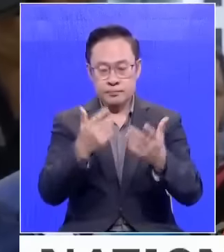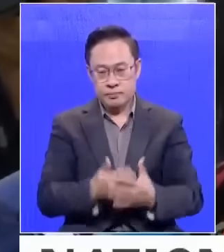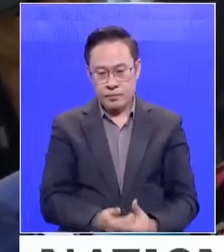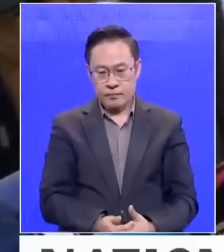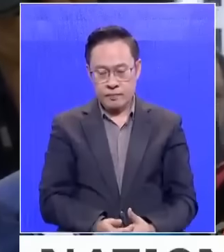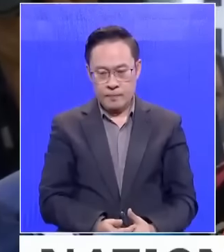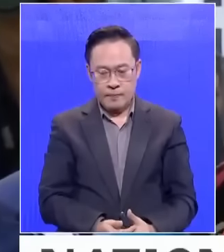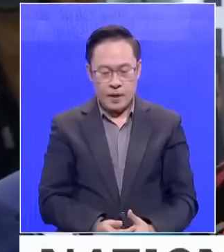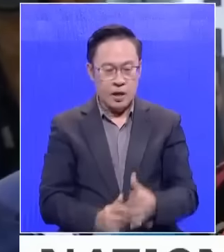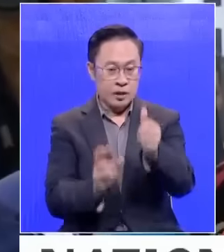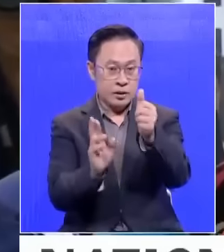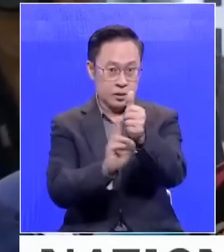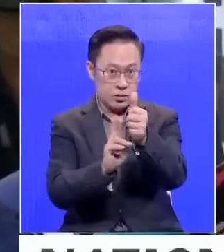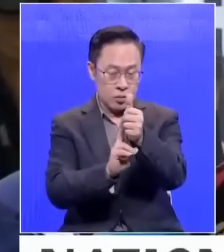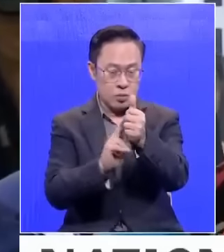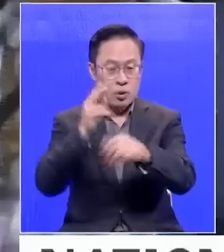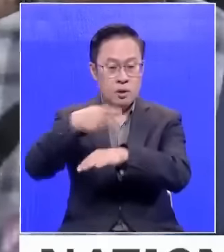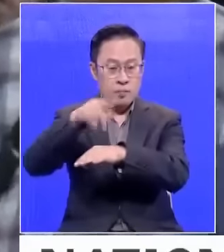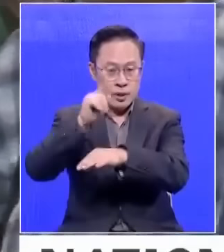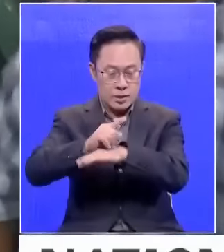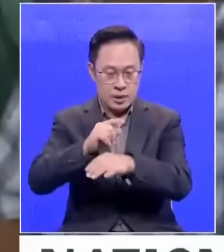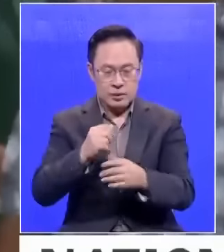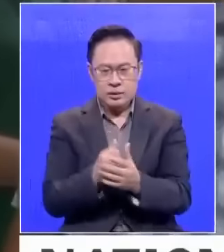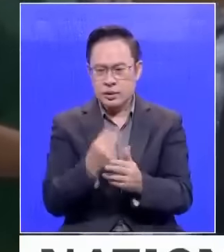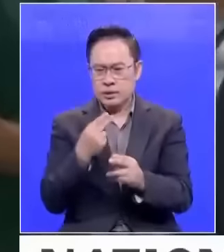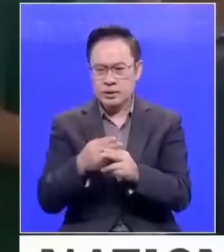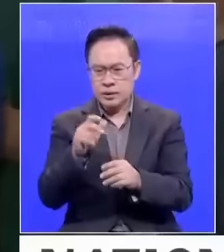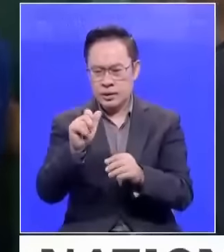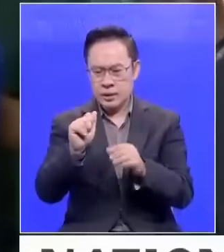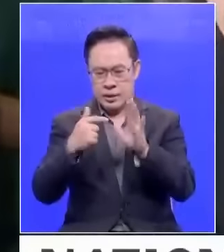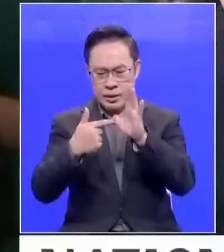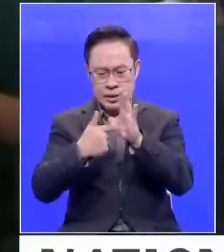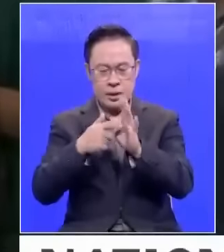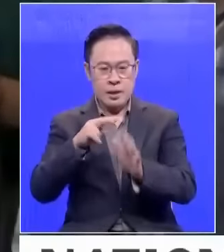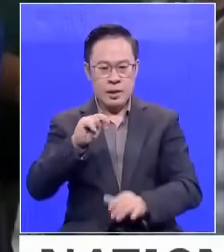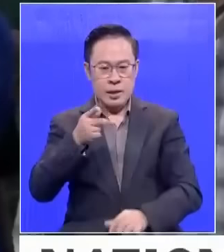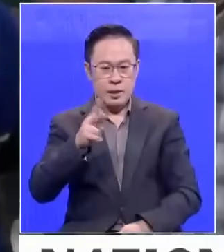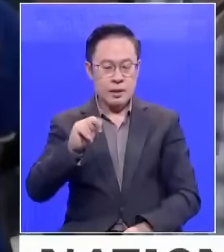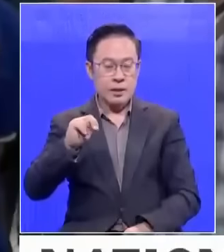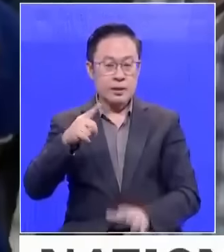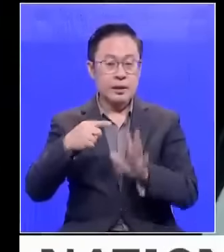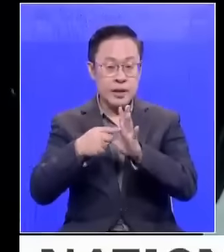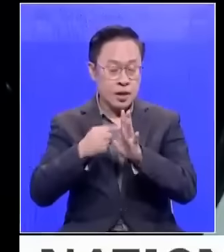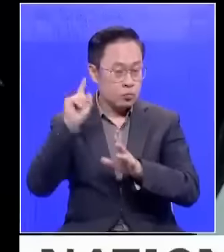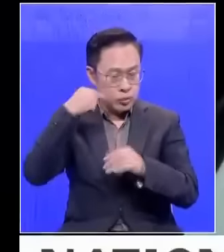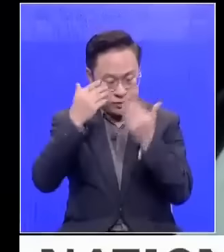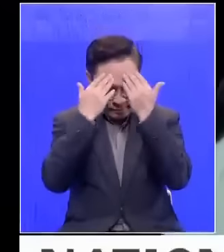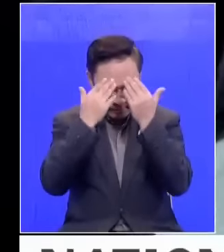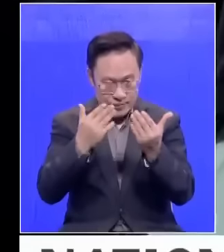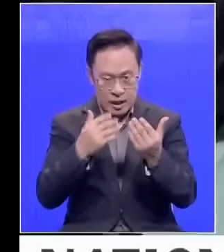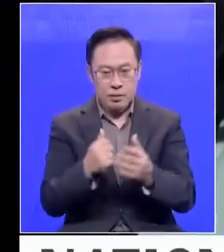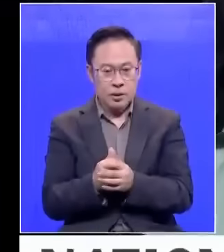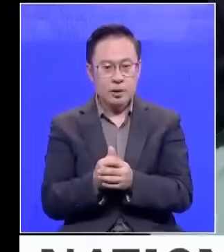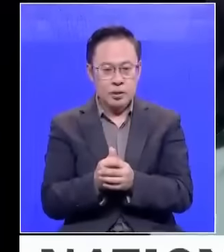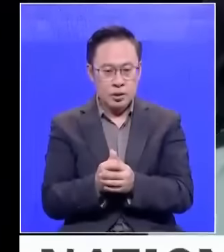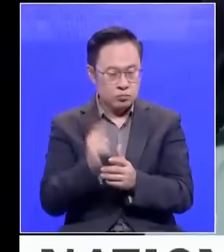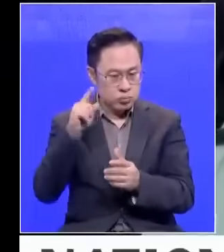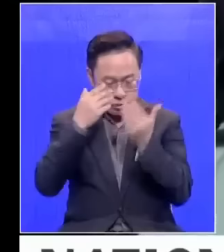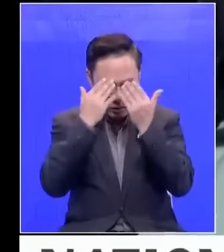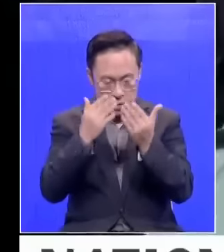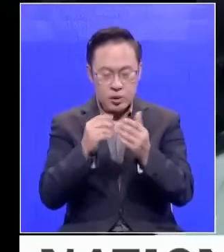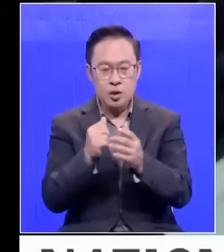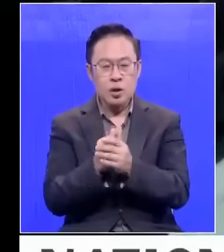ธานวุฒิสภาเหมือนกันก็คือคุณอังคณานีแล้วภัยจิตนะคะก็บอกว่าไม่ได้มีการพูดคุยกับคุณพลเอกเกรียง